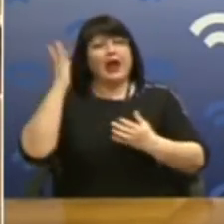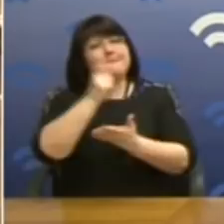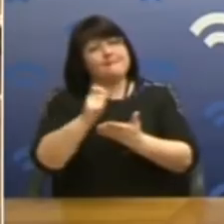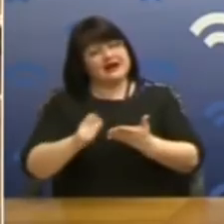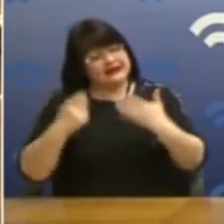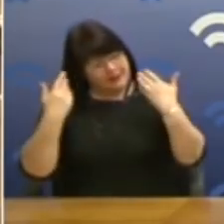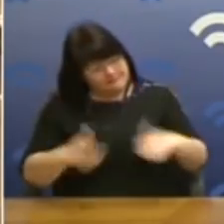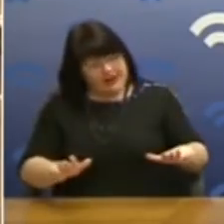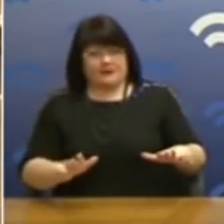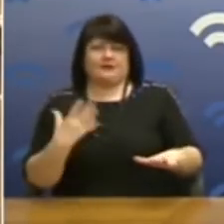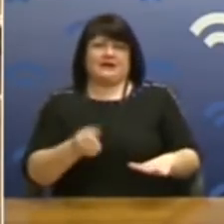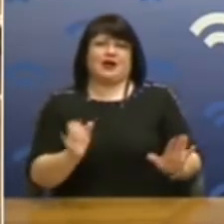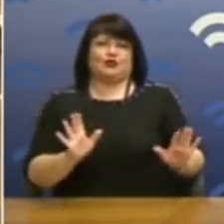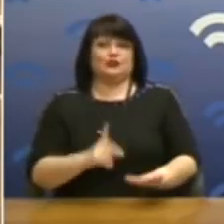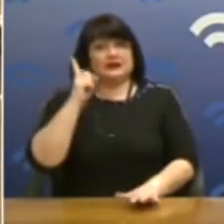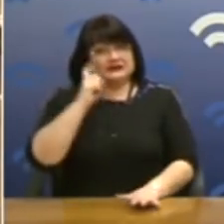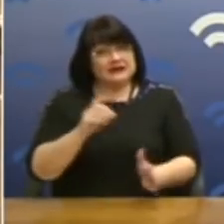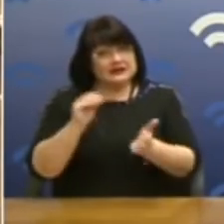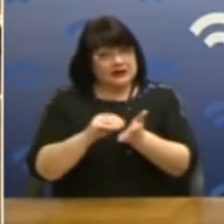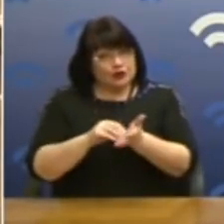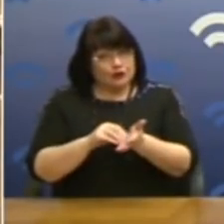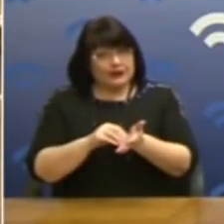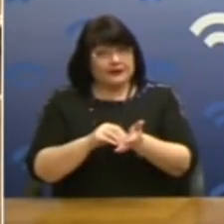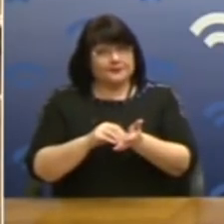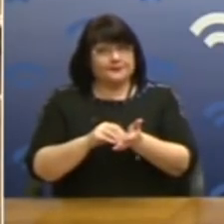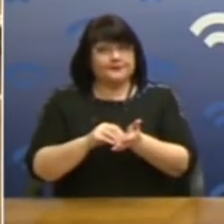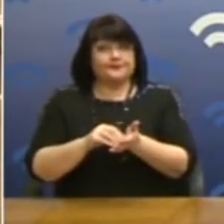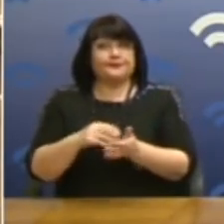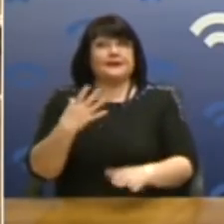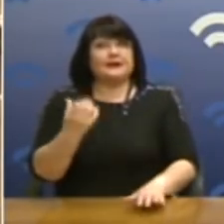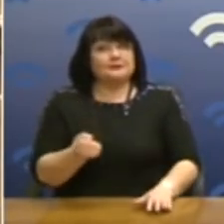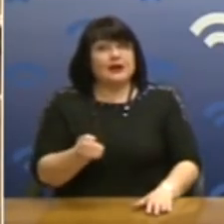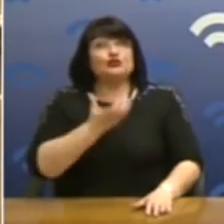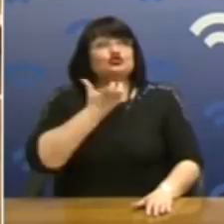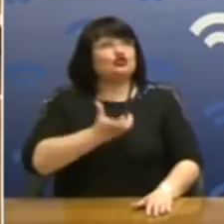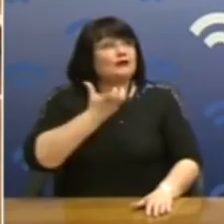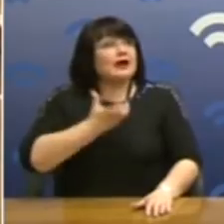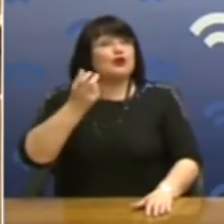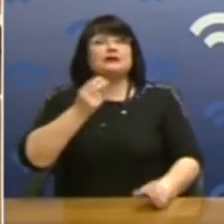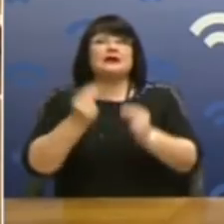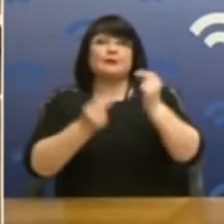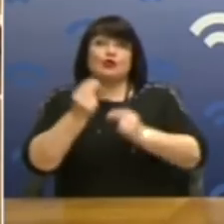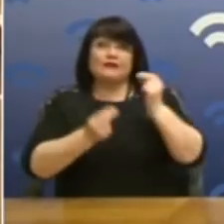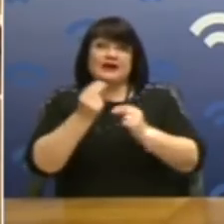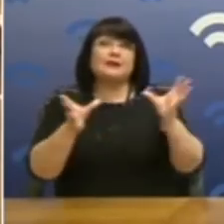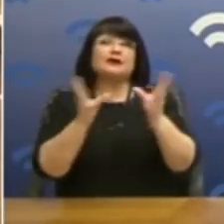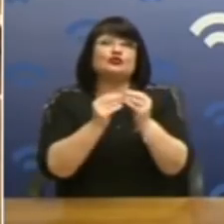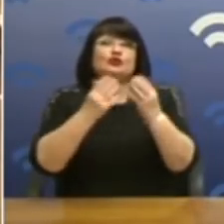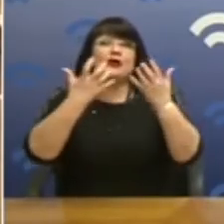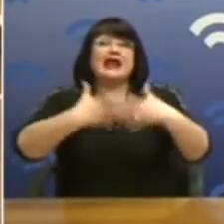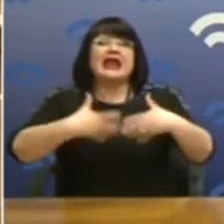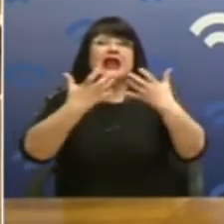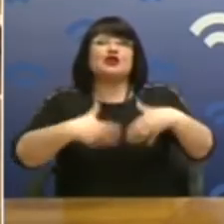της Βουλής. Γνωρίζετε ότι υπάρχουν σοβαρότατα προβλήματα με τη λειτουργία του